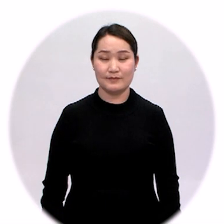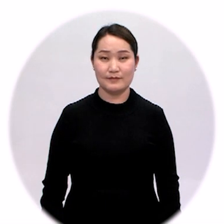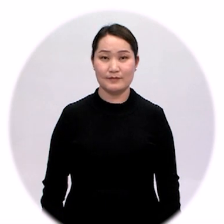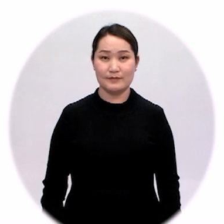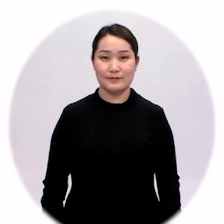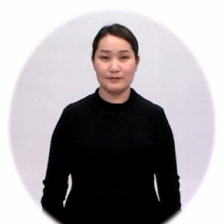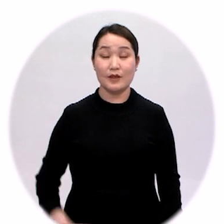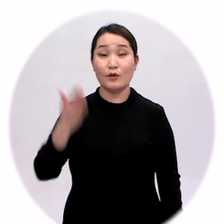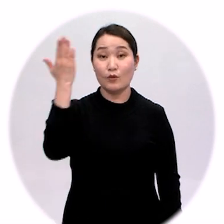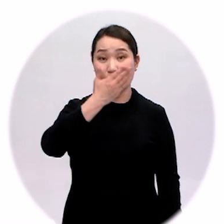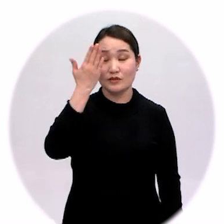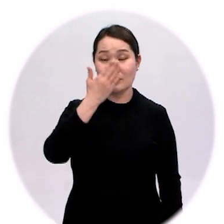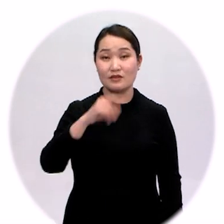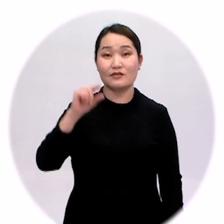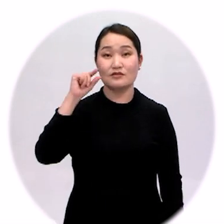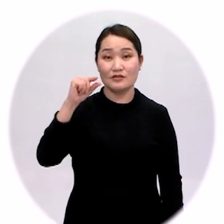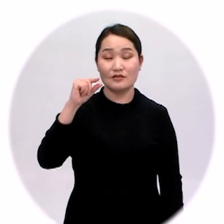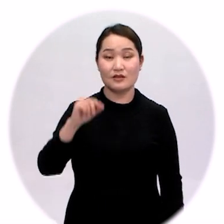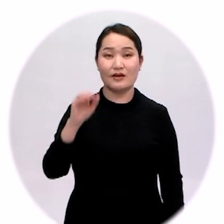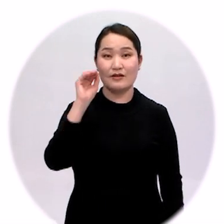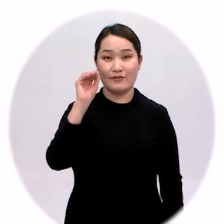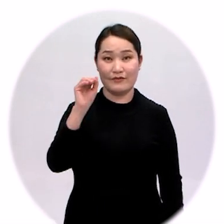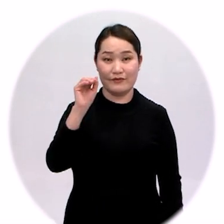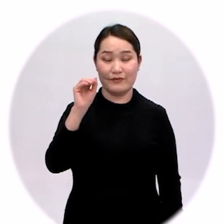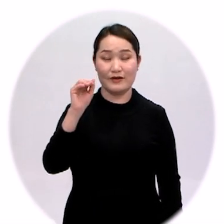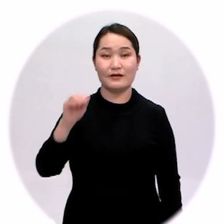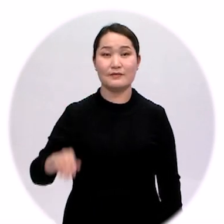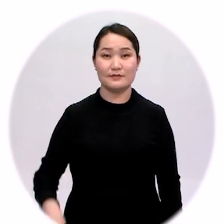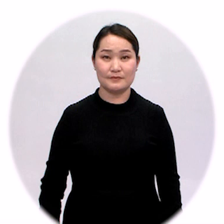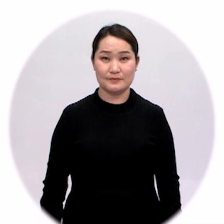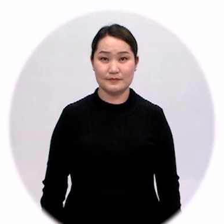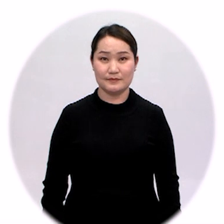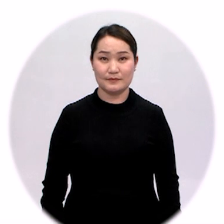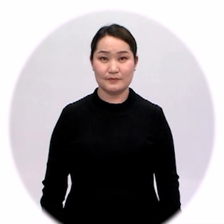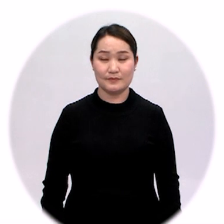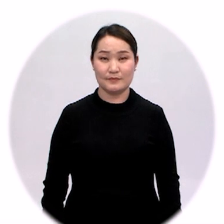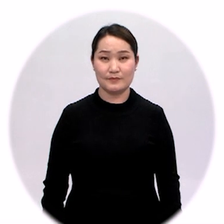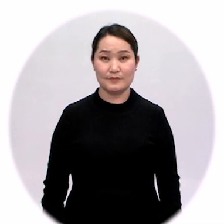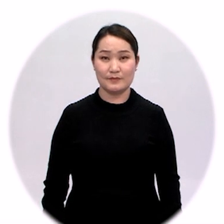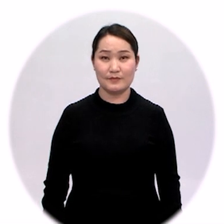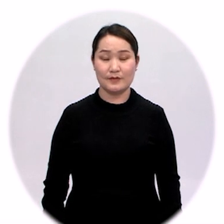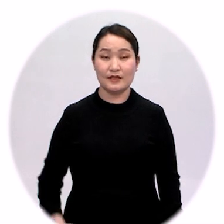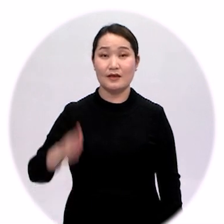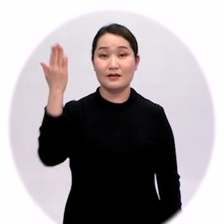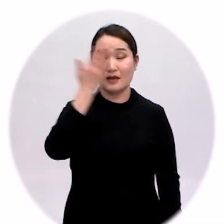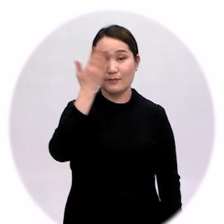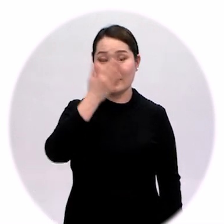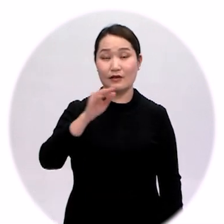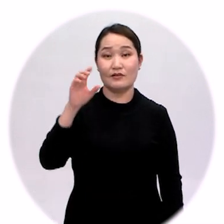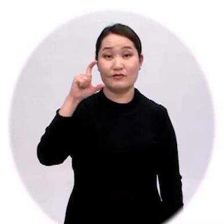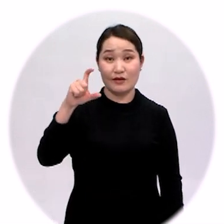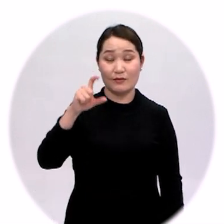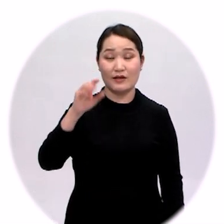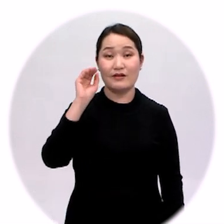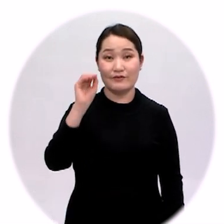үсэг, дарамт жижиг F үсэг. Дахин уншаарай.